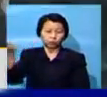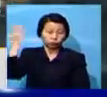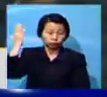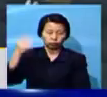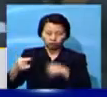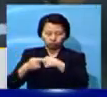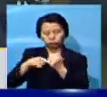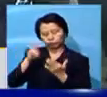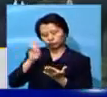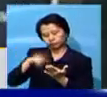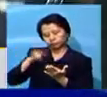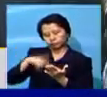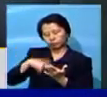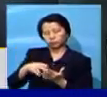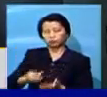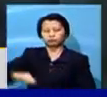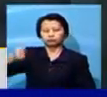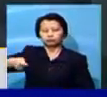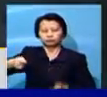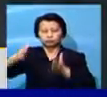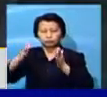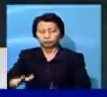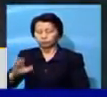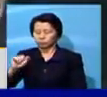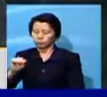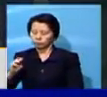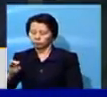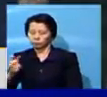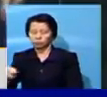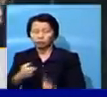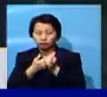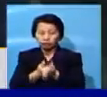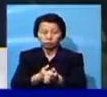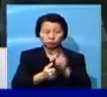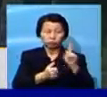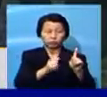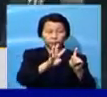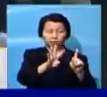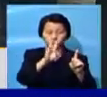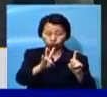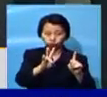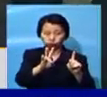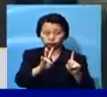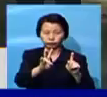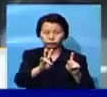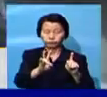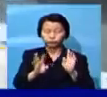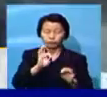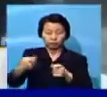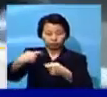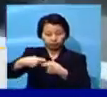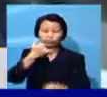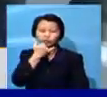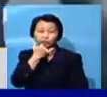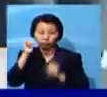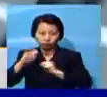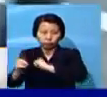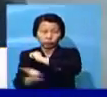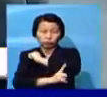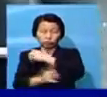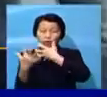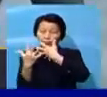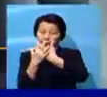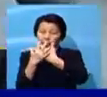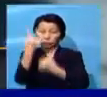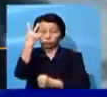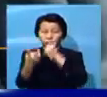tuduhan dibacakan di hadapan majistr Mohamad Amin shahul Hamid mengikut seksyen 147 kanun keseksaan Sait kesalahan boleh dihukum penjara